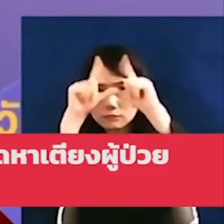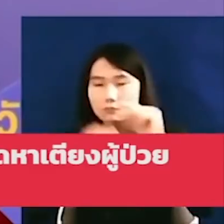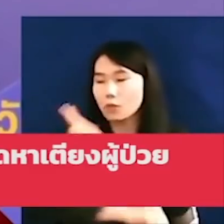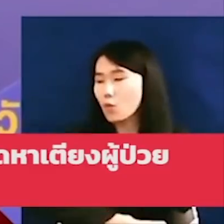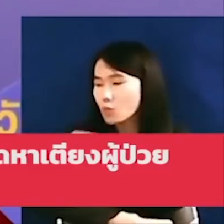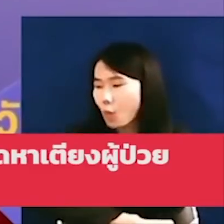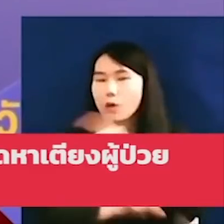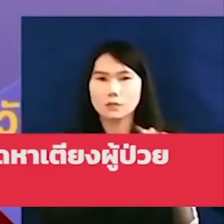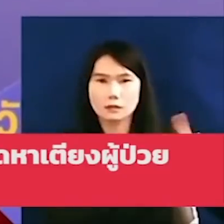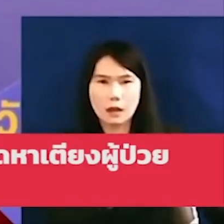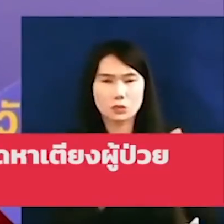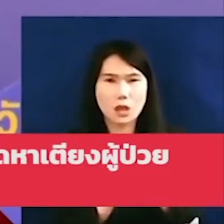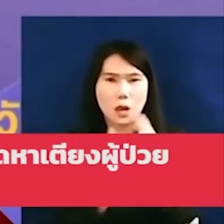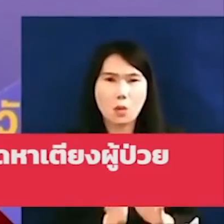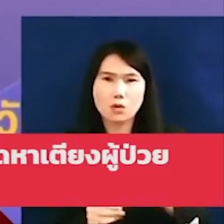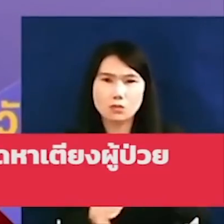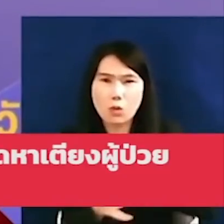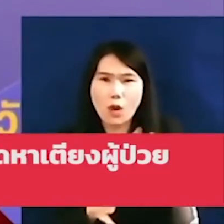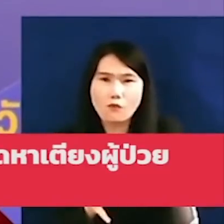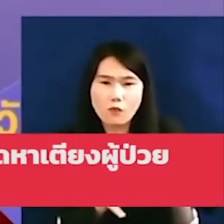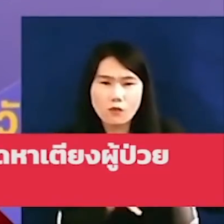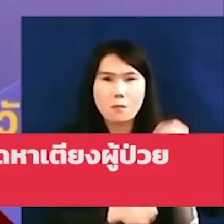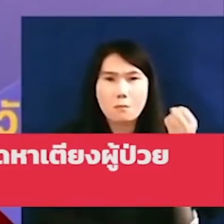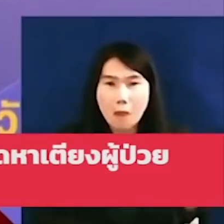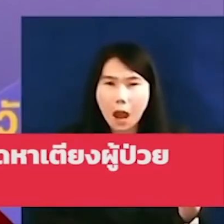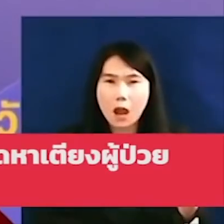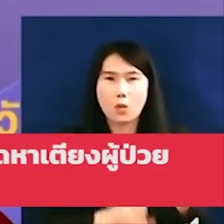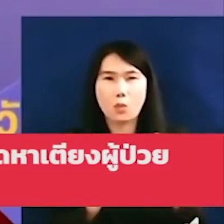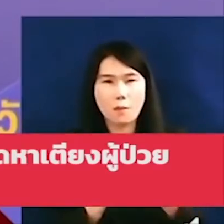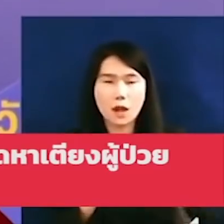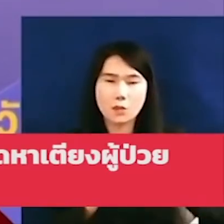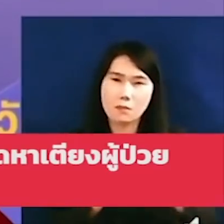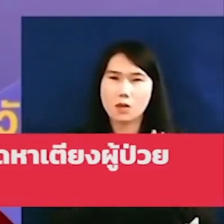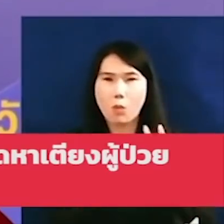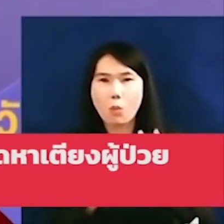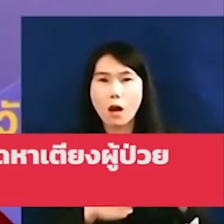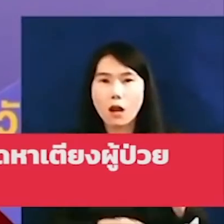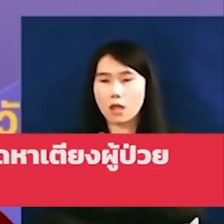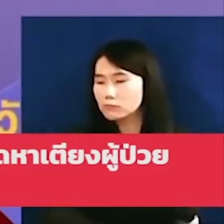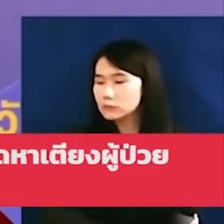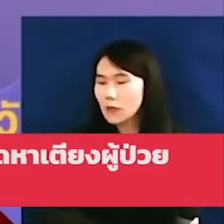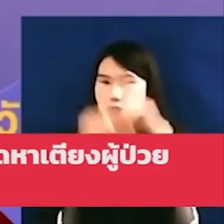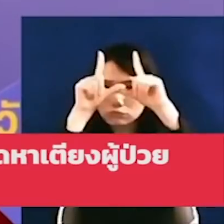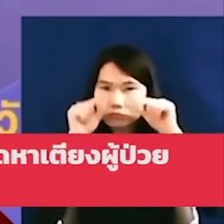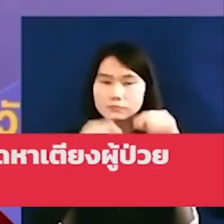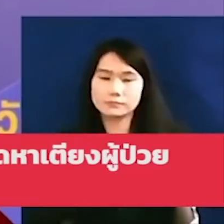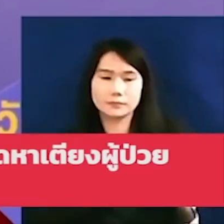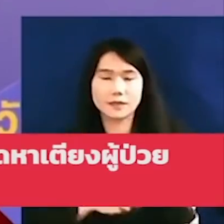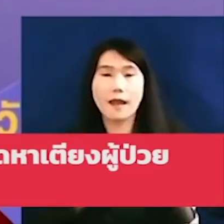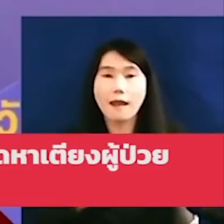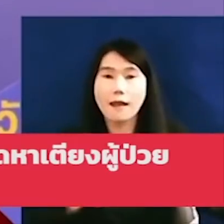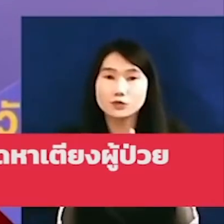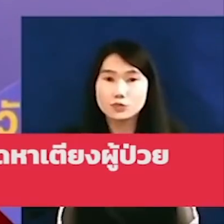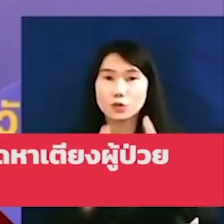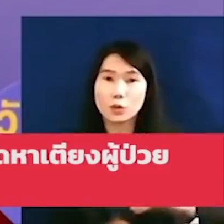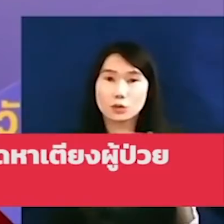ที่มีอาการดีขึ้นไปฮอสพิทอลและโรงพยาบาลสนามรวมทั้งขยายเตียงในโรงพยาบาลเพิ่มช่วยกันทุก